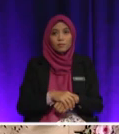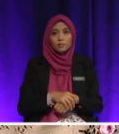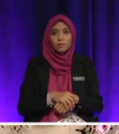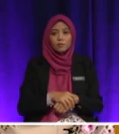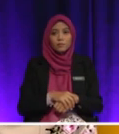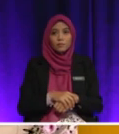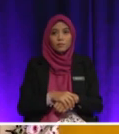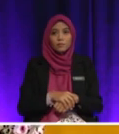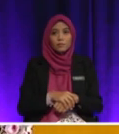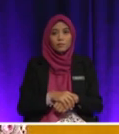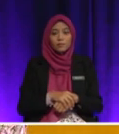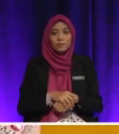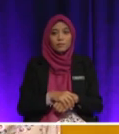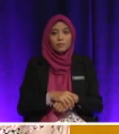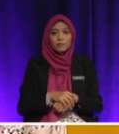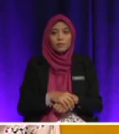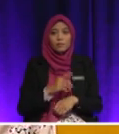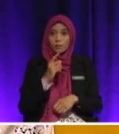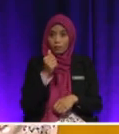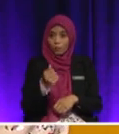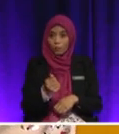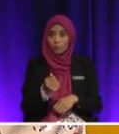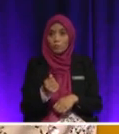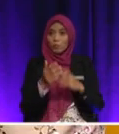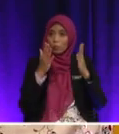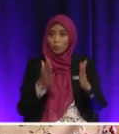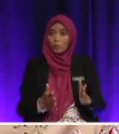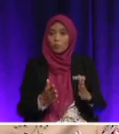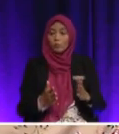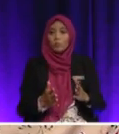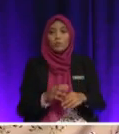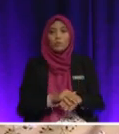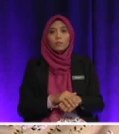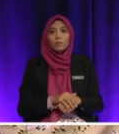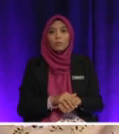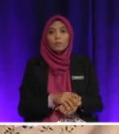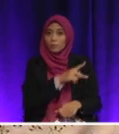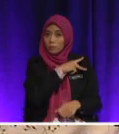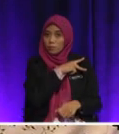Andaikan anda salah seorang barisan pemimpin pasti tersebut persembahkan